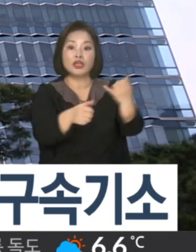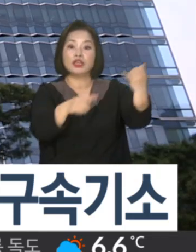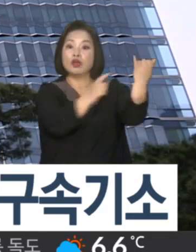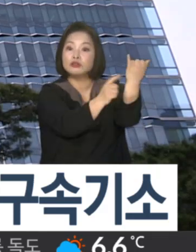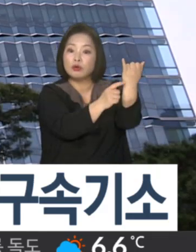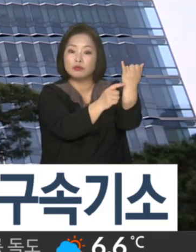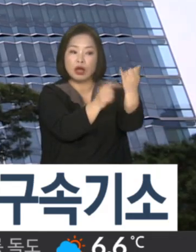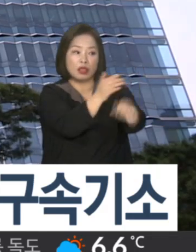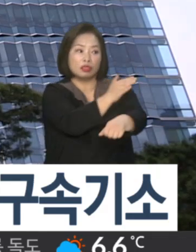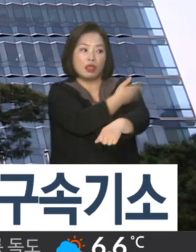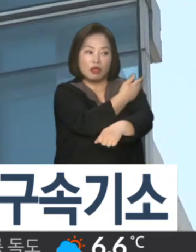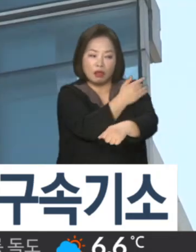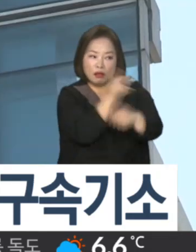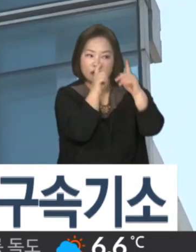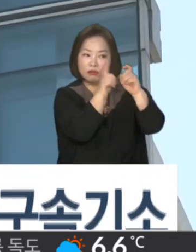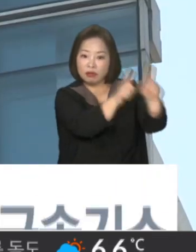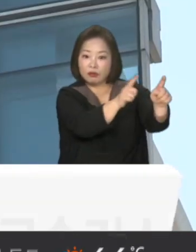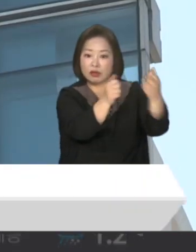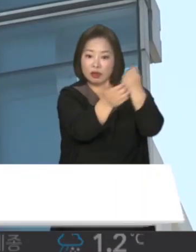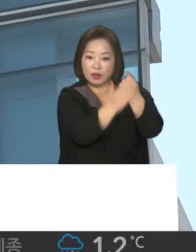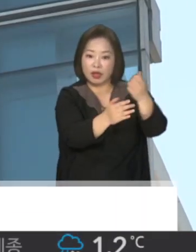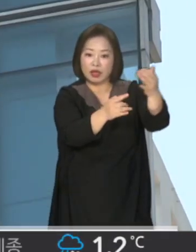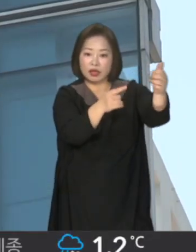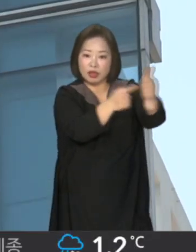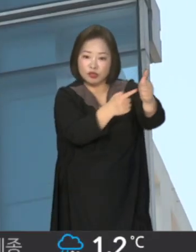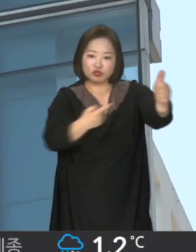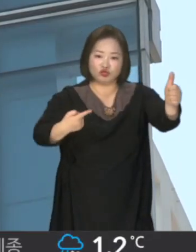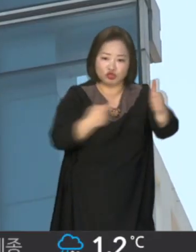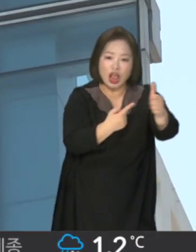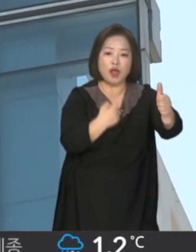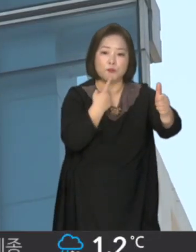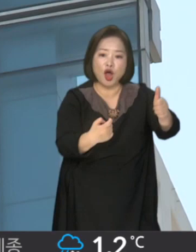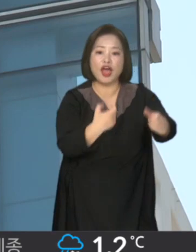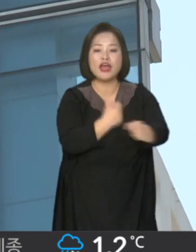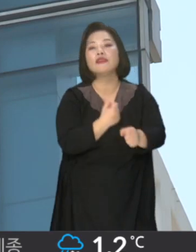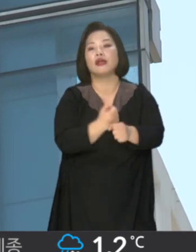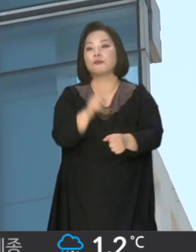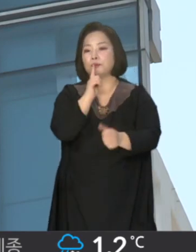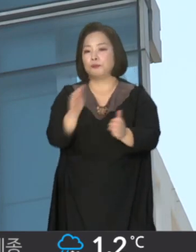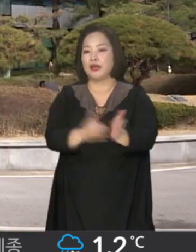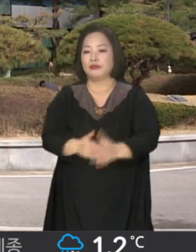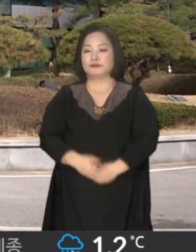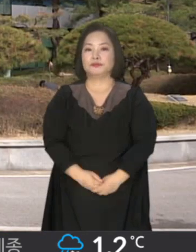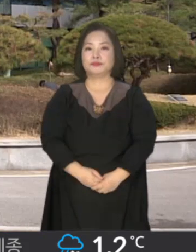피해자의 내연관계가 의심돼 범행을 저질렀다는 취지로 진술했습니다.